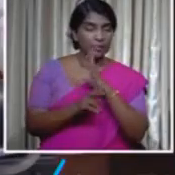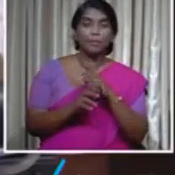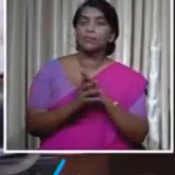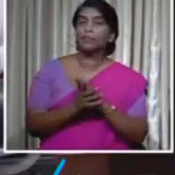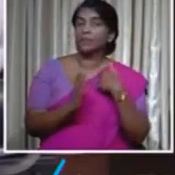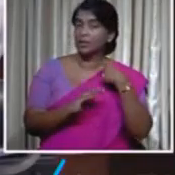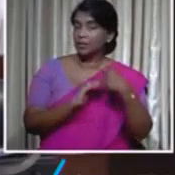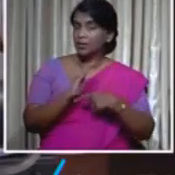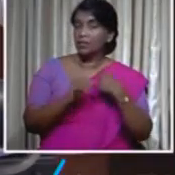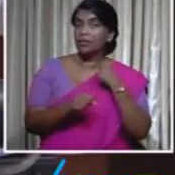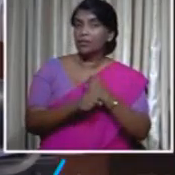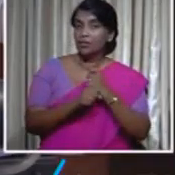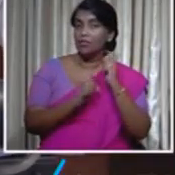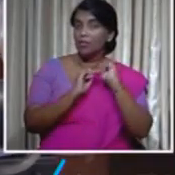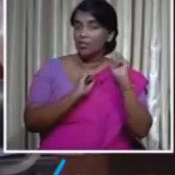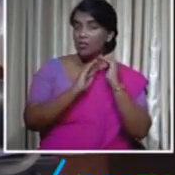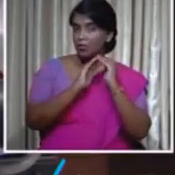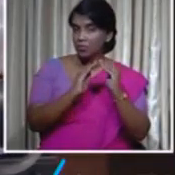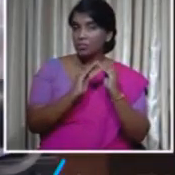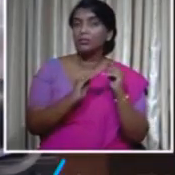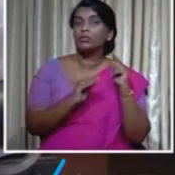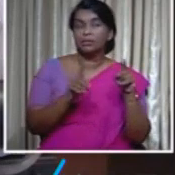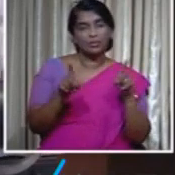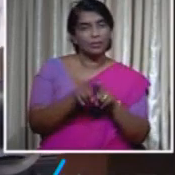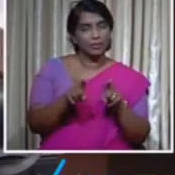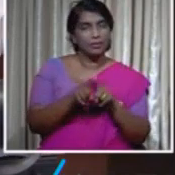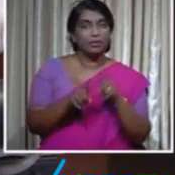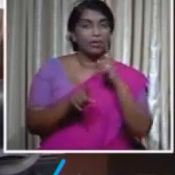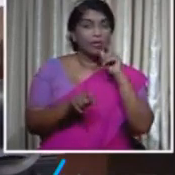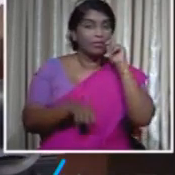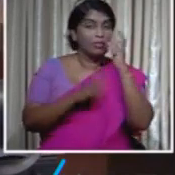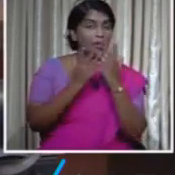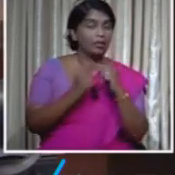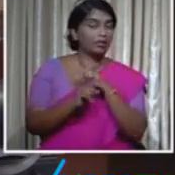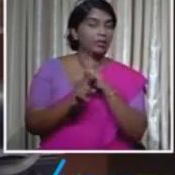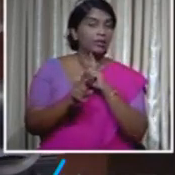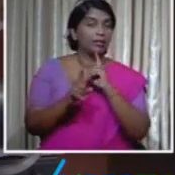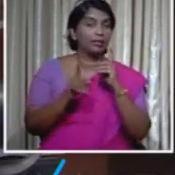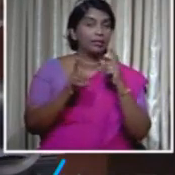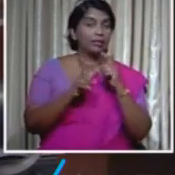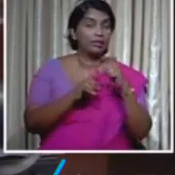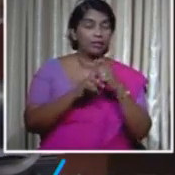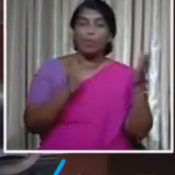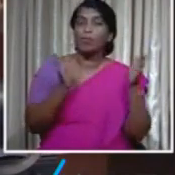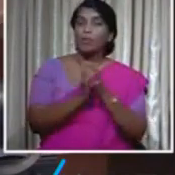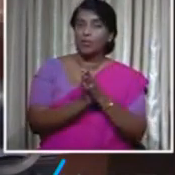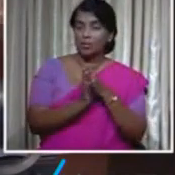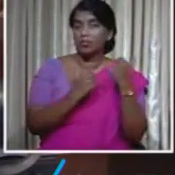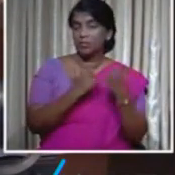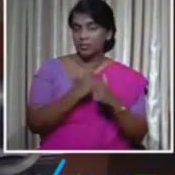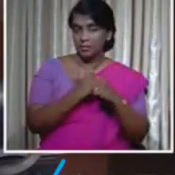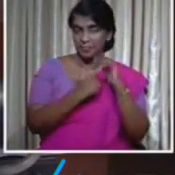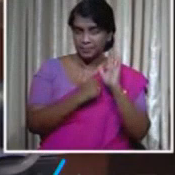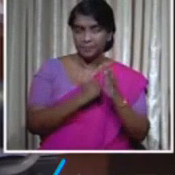කාන්තා හා ළමා සංවර්ධන පෙරපාසල් හා ප්‍රාථමික අධ්‍යාපන පාසල් යටිතල පහසුකම් සහ අධ්‍යාපන සේවා රාජ්‍ය අමාත්‍යංශ වැය